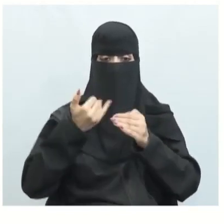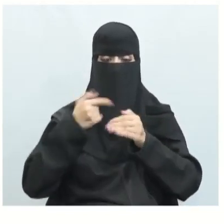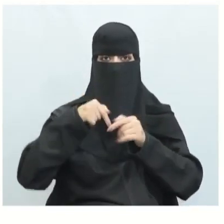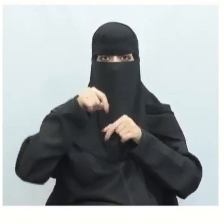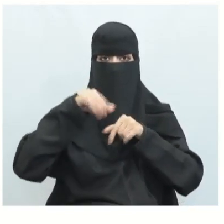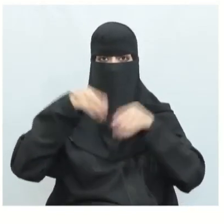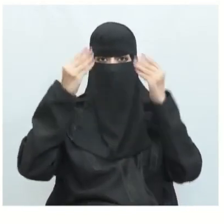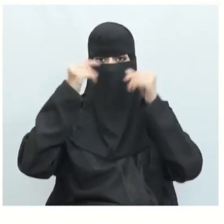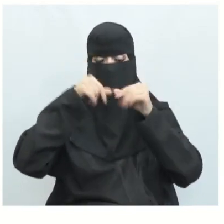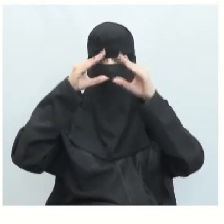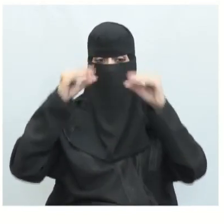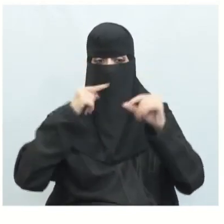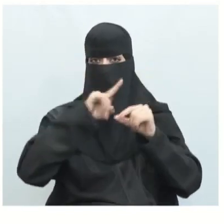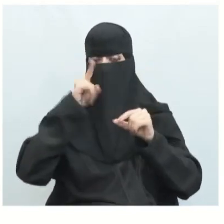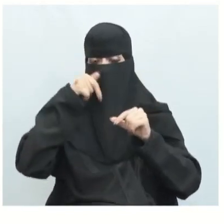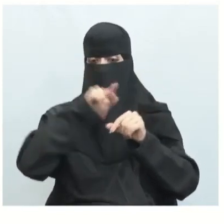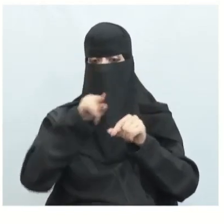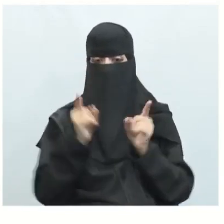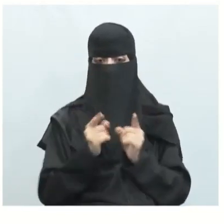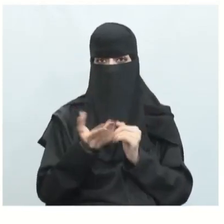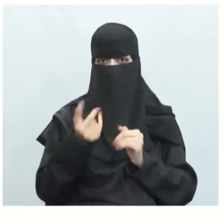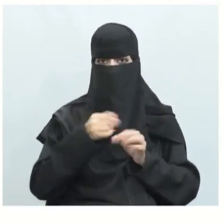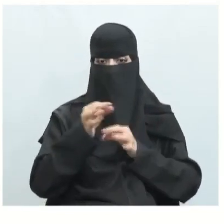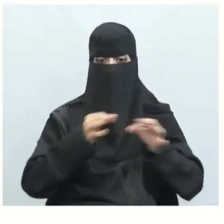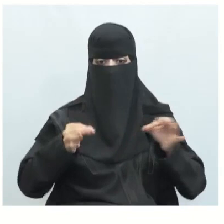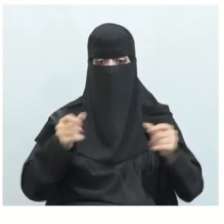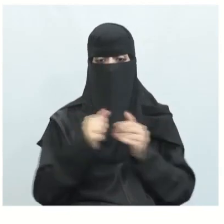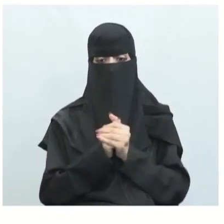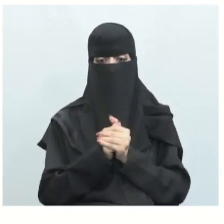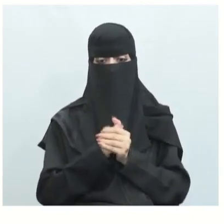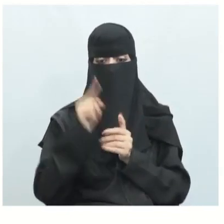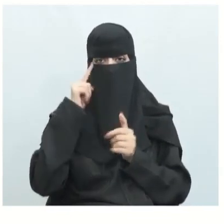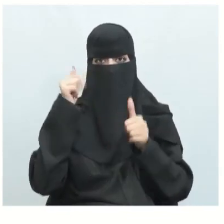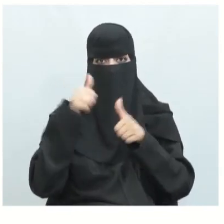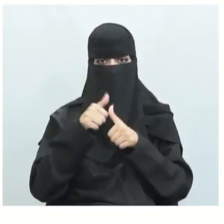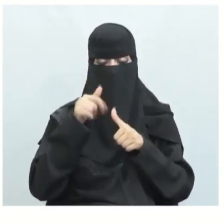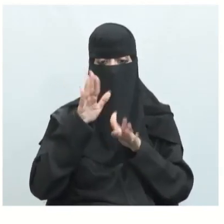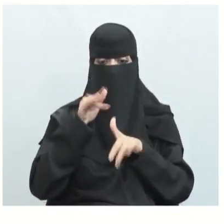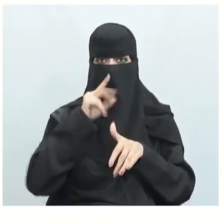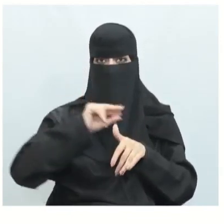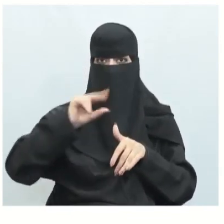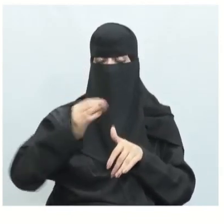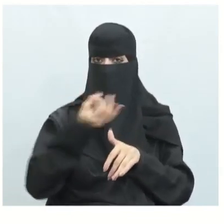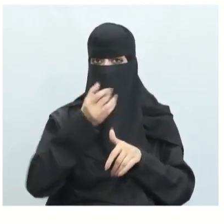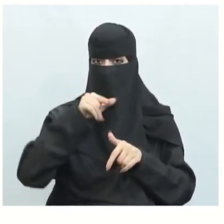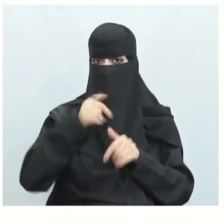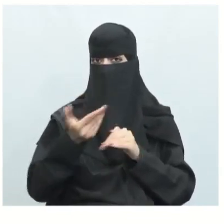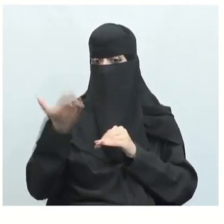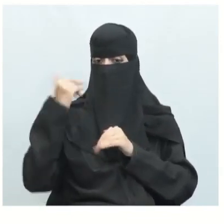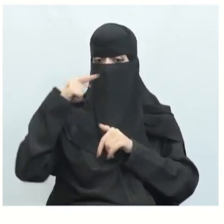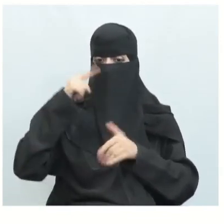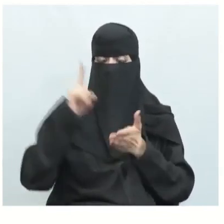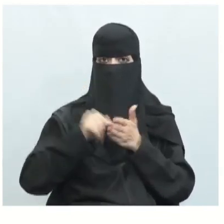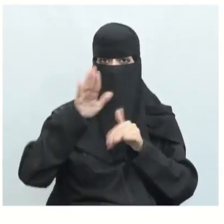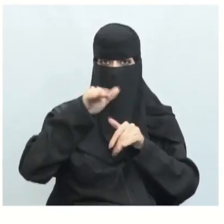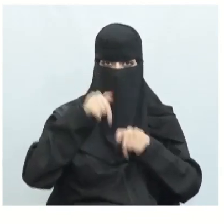كما انها لا توفر نوعا محددا مسبقا من البيانات للمخططات اذا نفس ما حدث مع الاشجار في السابق